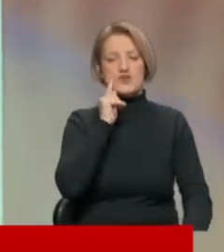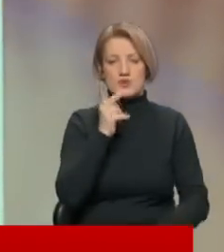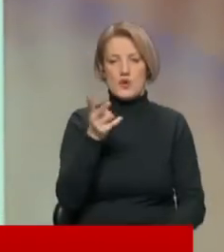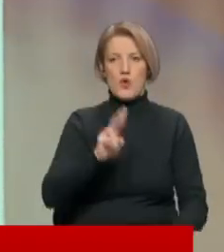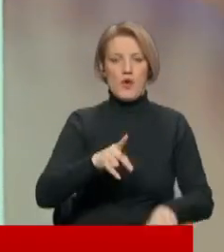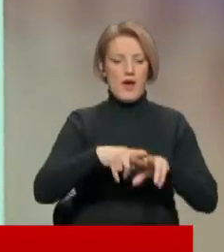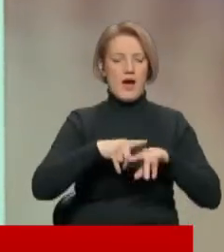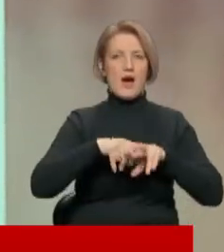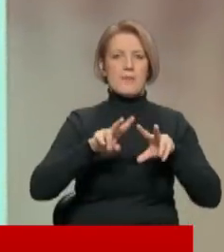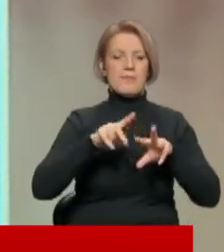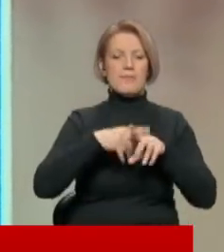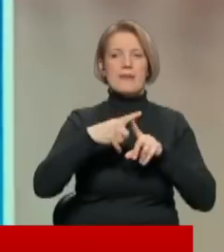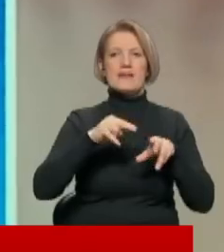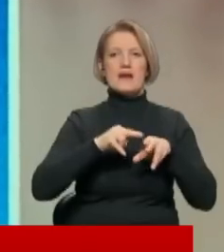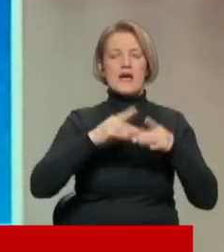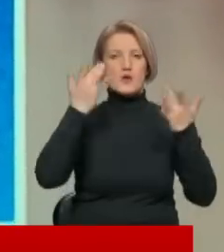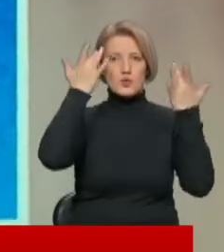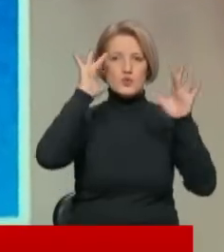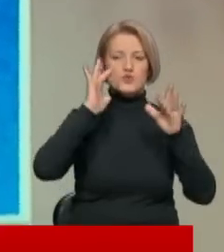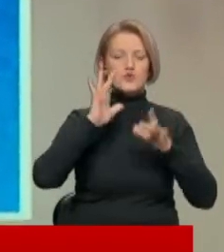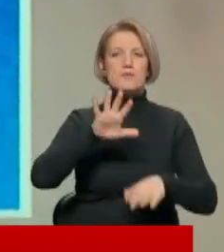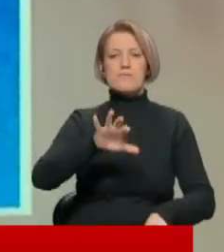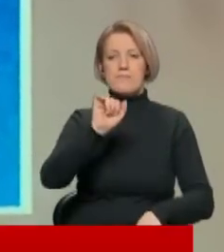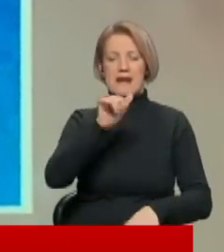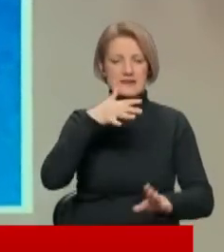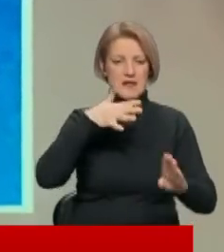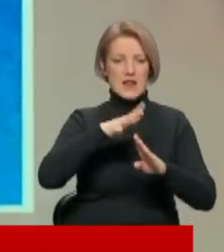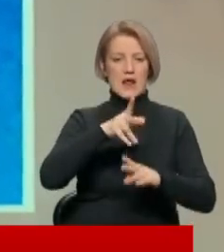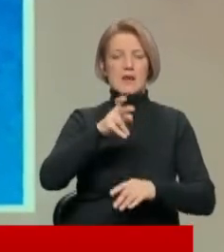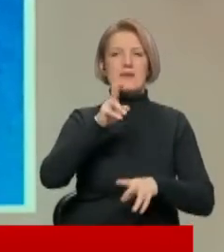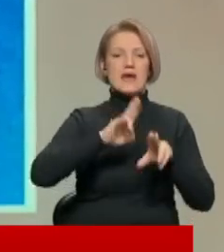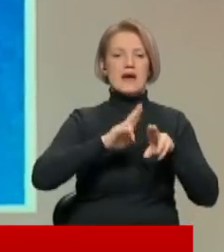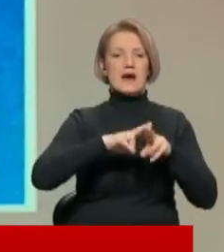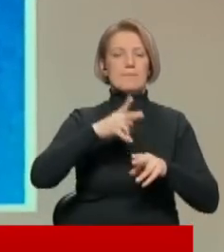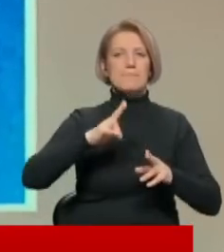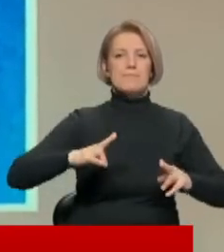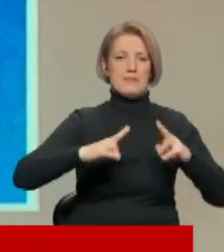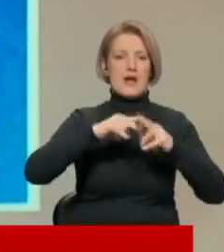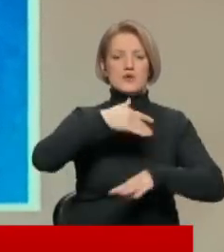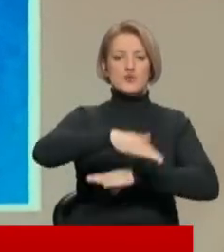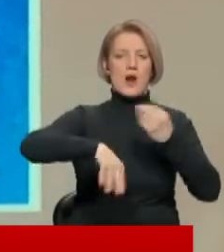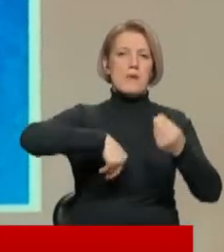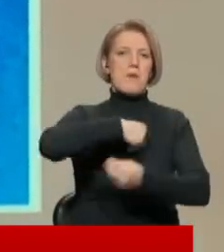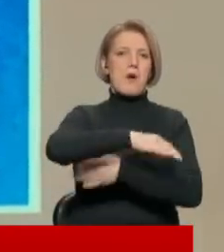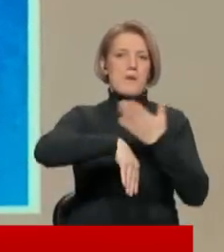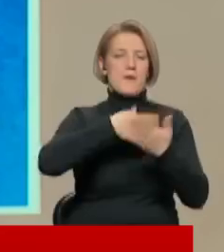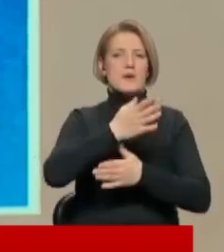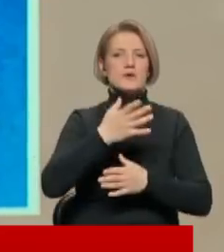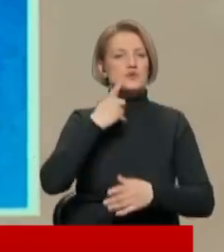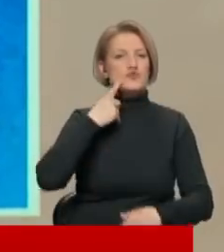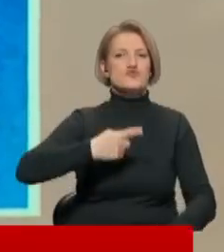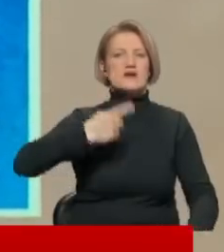öldüğü Ahmet Kaya Kültür Merkezi saldırısının ardından PKK'lılar Paris sokaklarını birbirine kattığı olaylara tepki gösteren